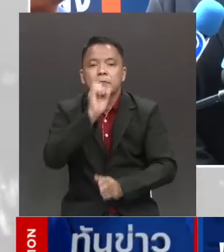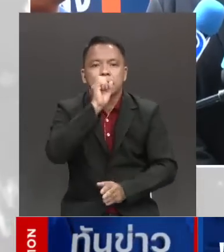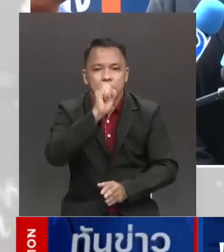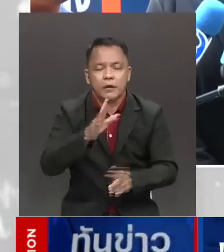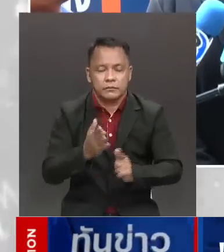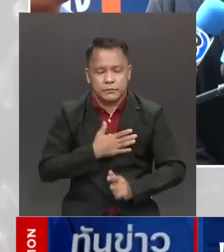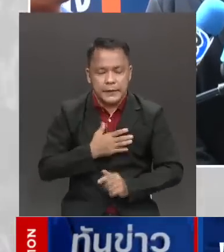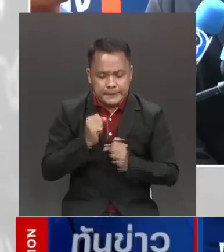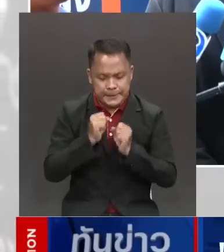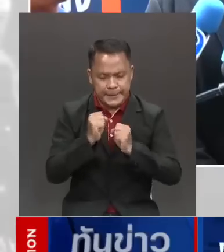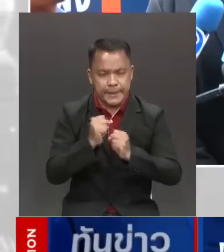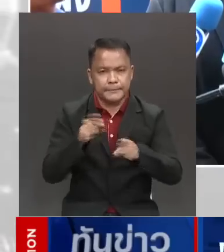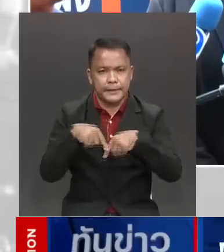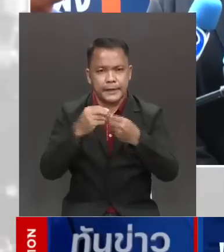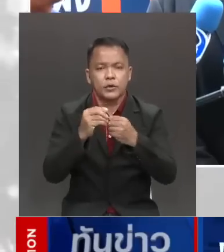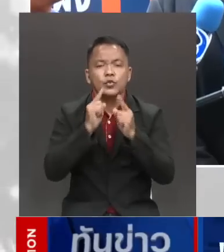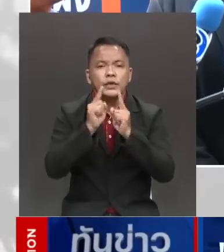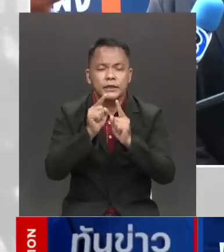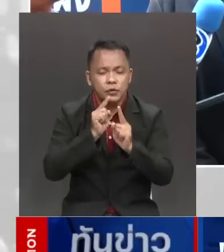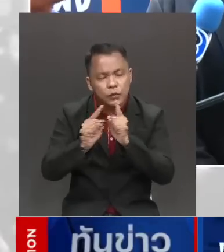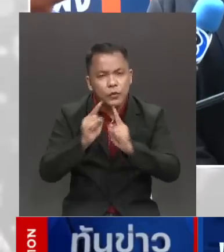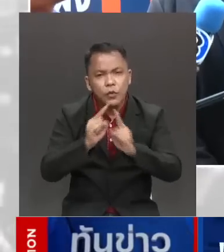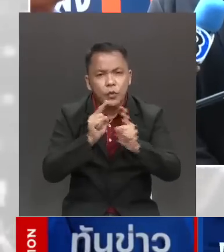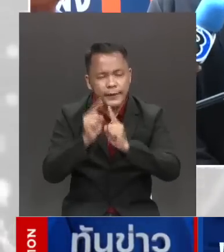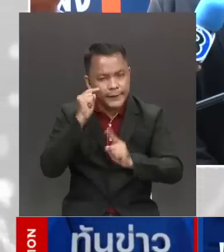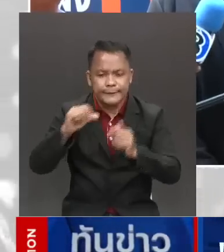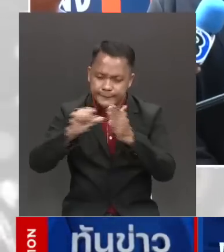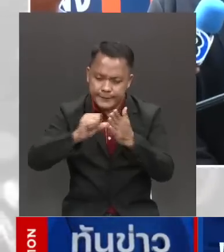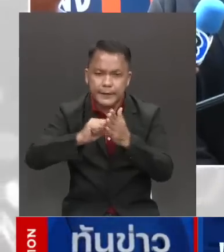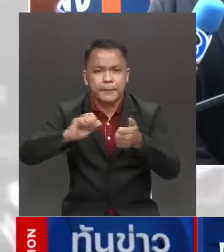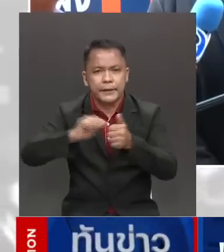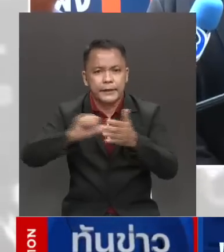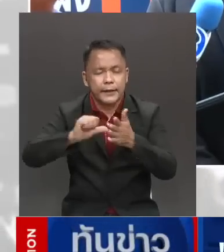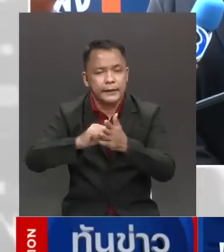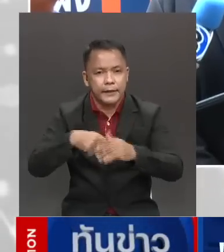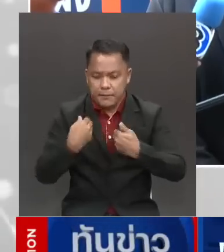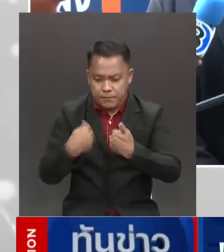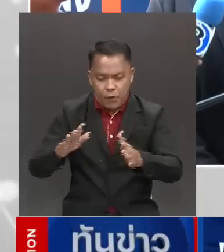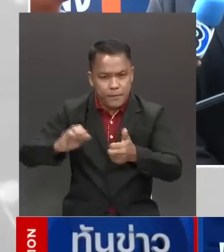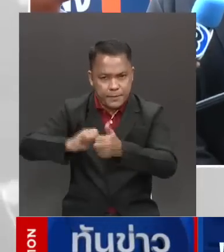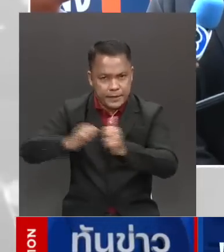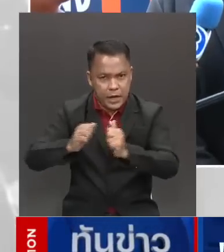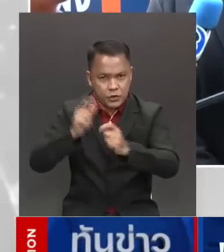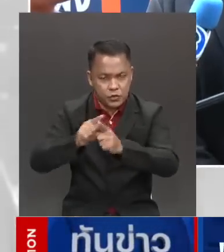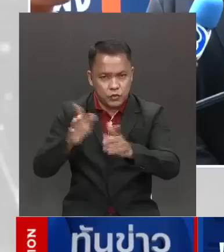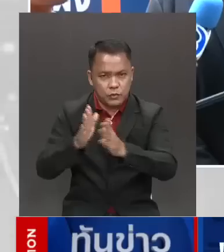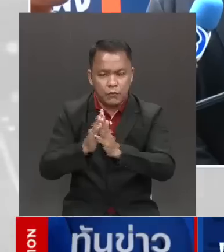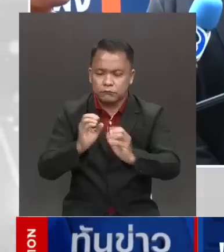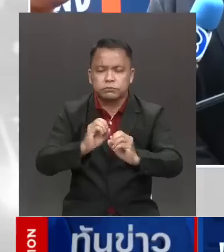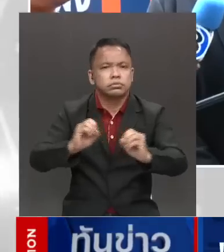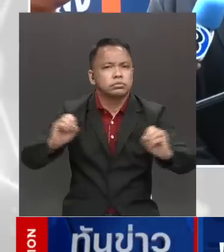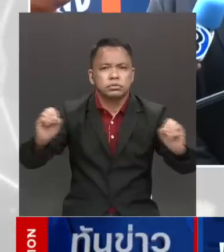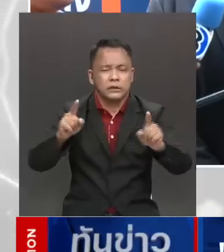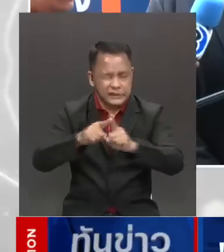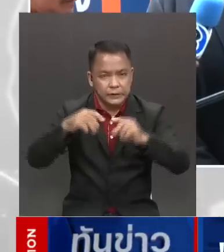าผมเลยพยายามที่จะทำให้การสนทนาเพื่อมันเกิดการแก้ปัญหาขึ้นไงไม่ปล่อยให้ปัญหามันอยู่ในสภาวะสุญญากาศ